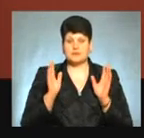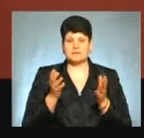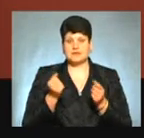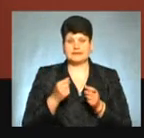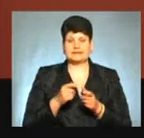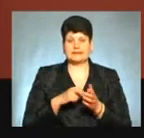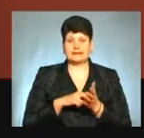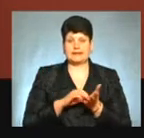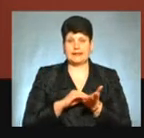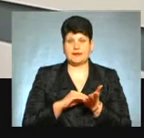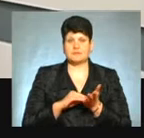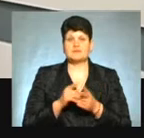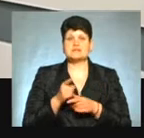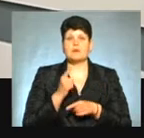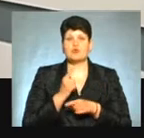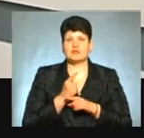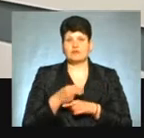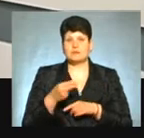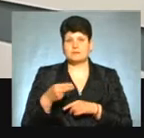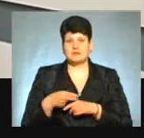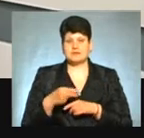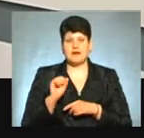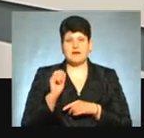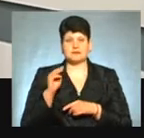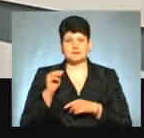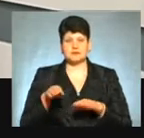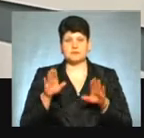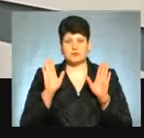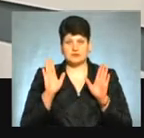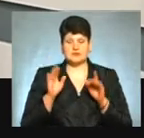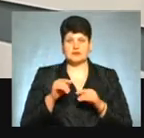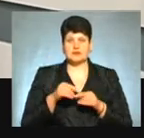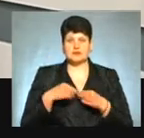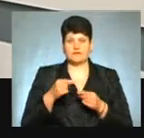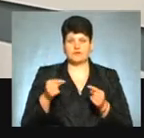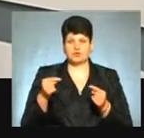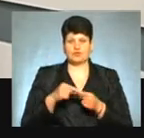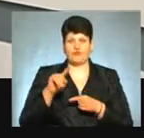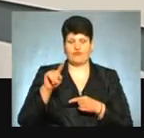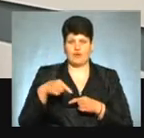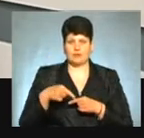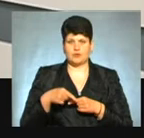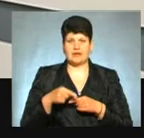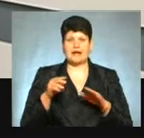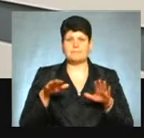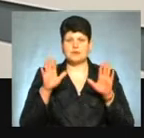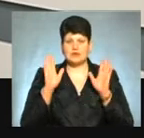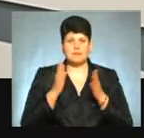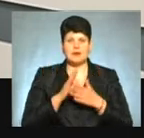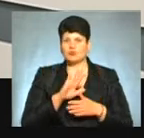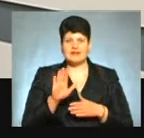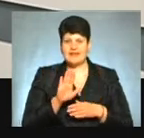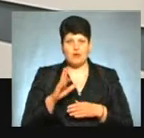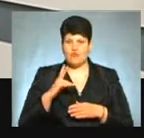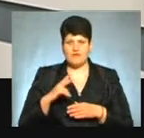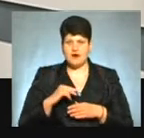прийшла телеграма в Сталіна, яку він заборонив підписувати акт капітуляції і поставив чітку вимогу. Капітуляція повинна відбуватися не десь в